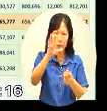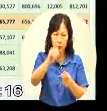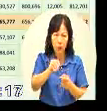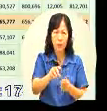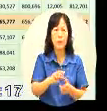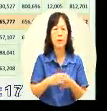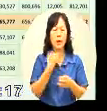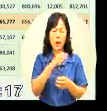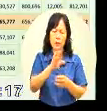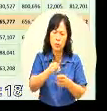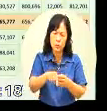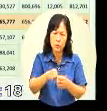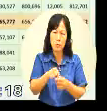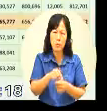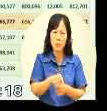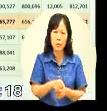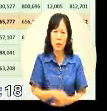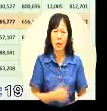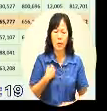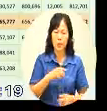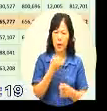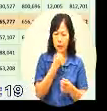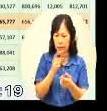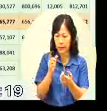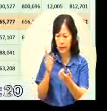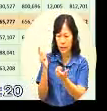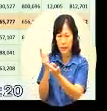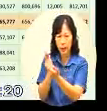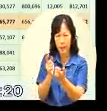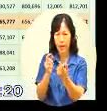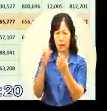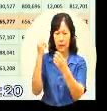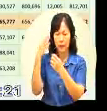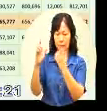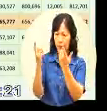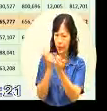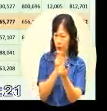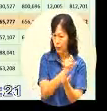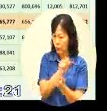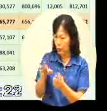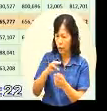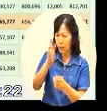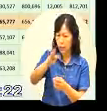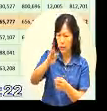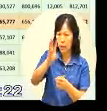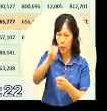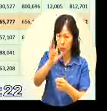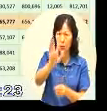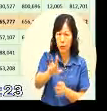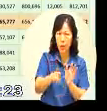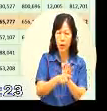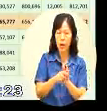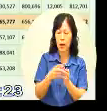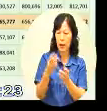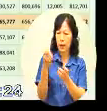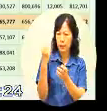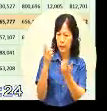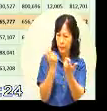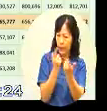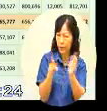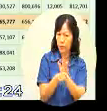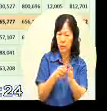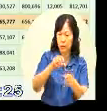句话说呢，我们比台北市多花了3000万，比新北市呢多花